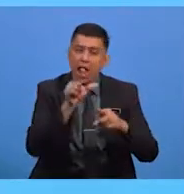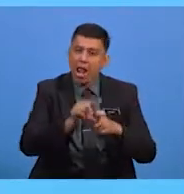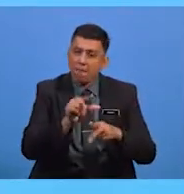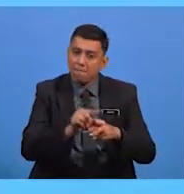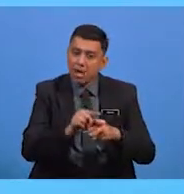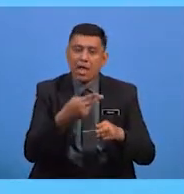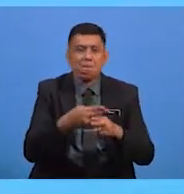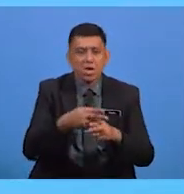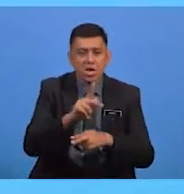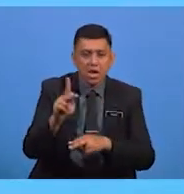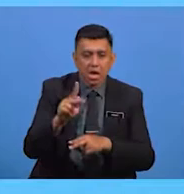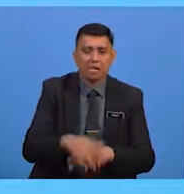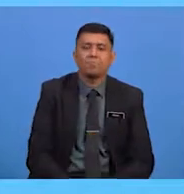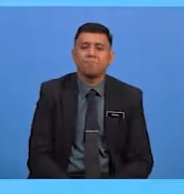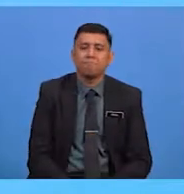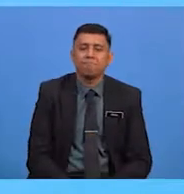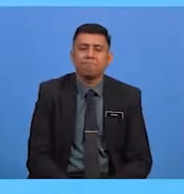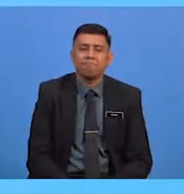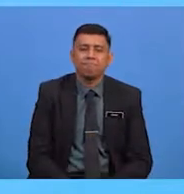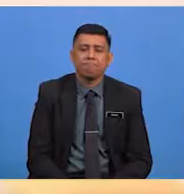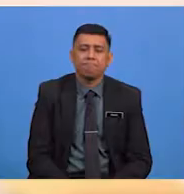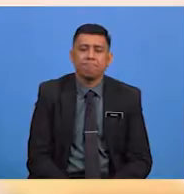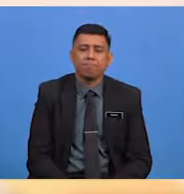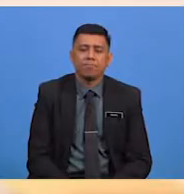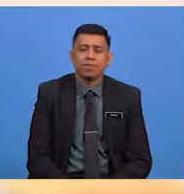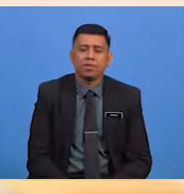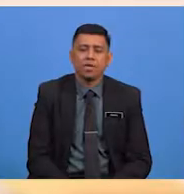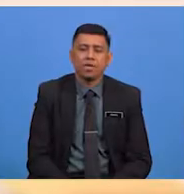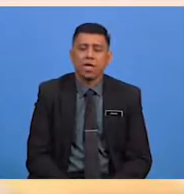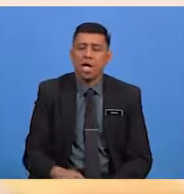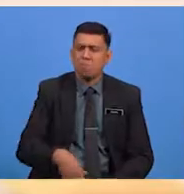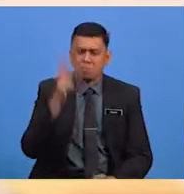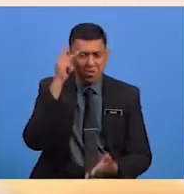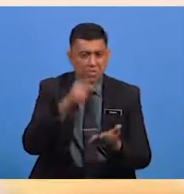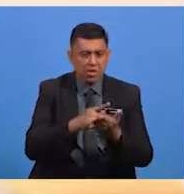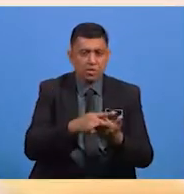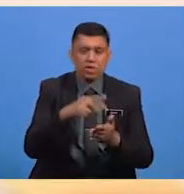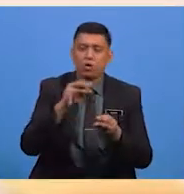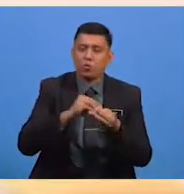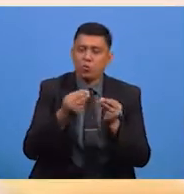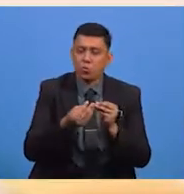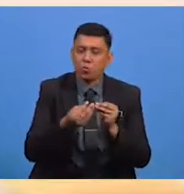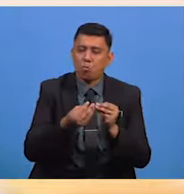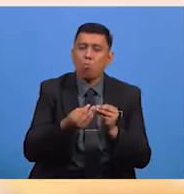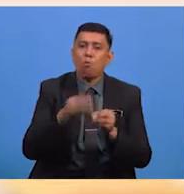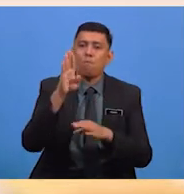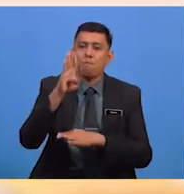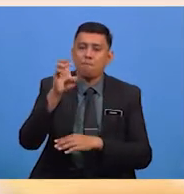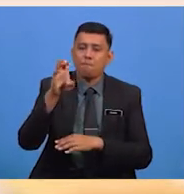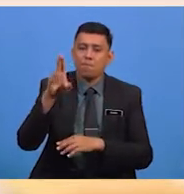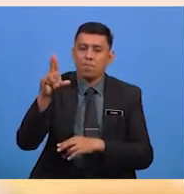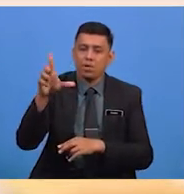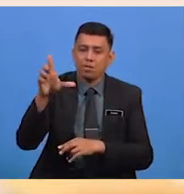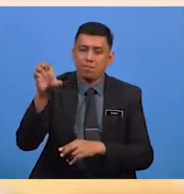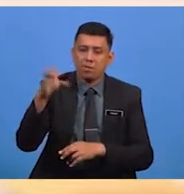kotak. Ini memudahkan program bubble sort mengenali nama atau indeks bagi kotak-kotak itu,